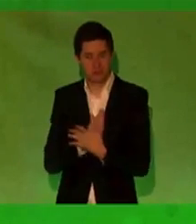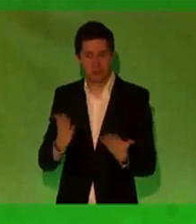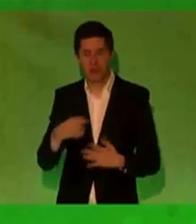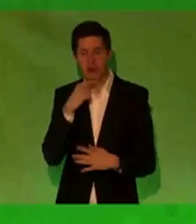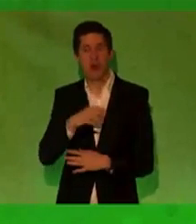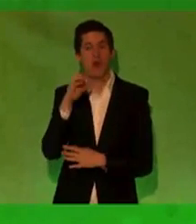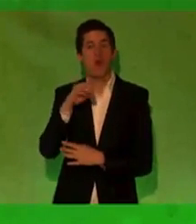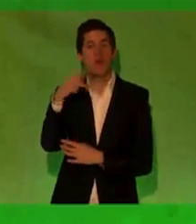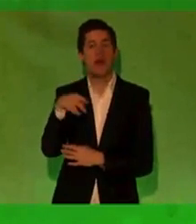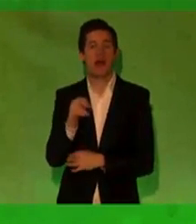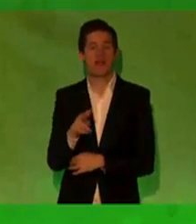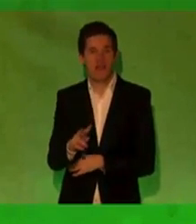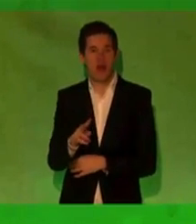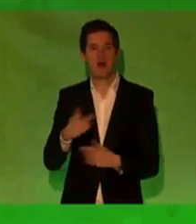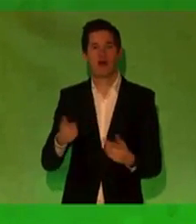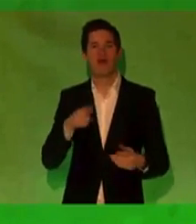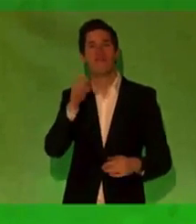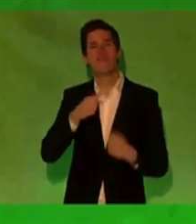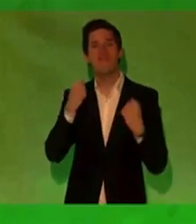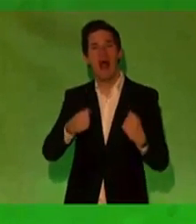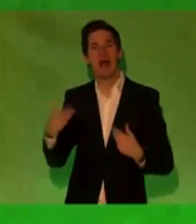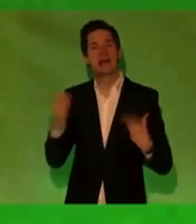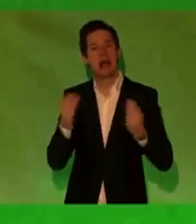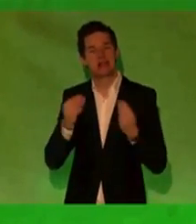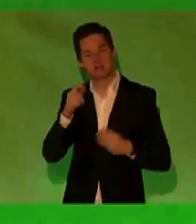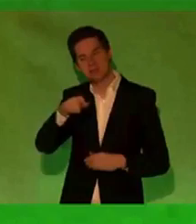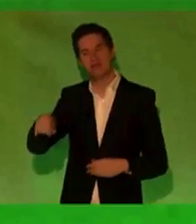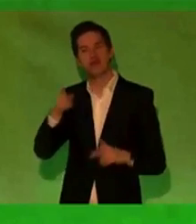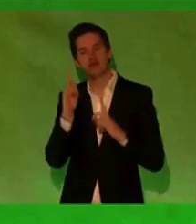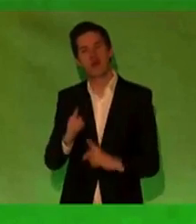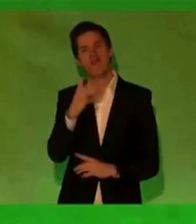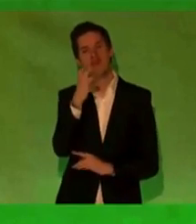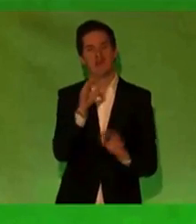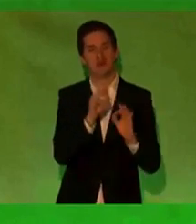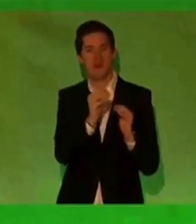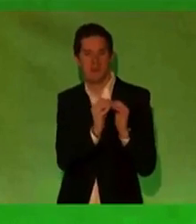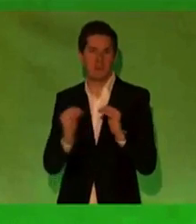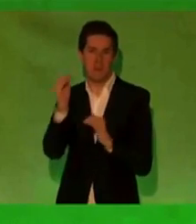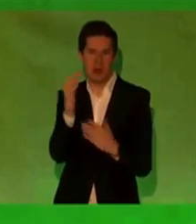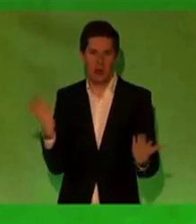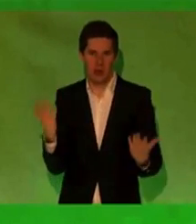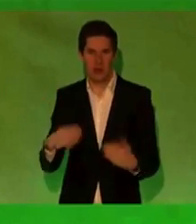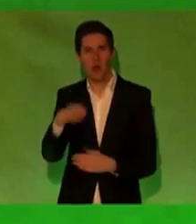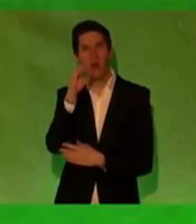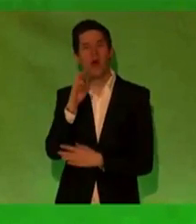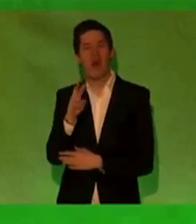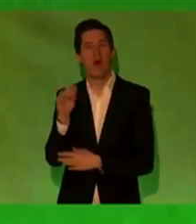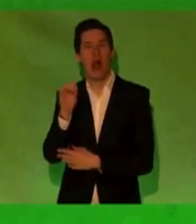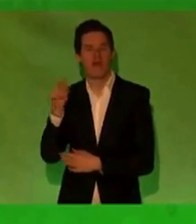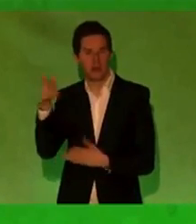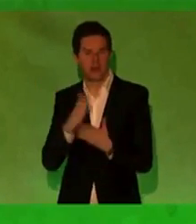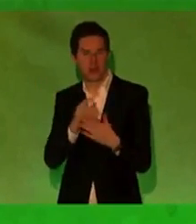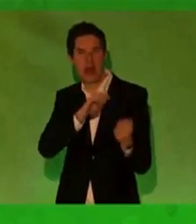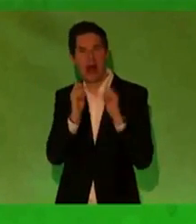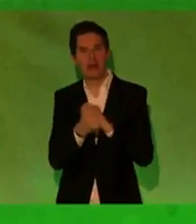im ÖPNV um 50% erhöht werden soll. Der Änderungsantrag des OV Alfter hat unter